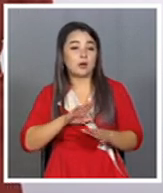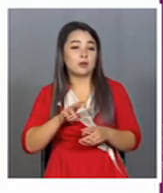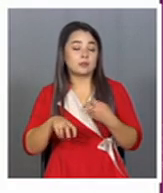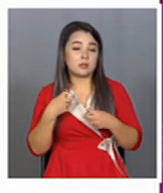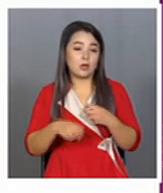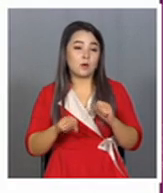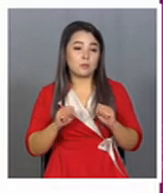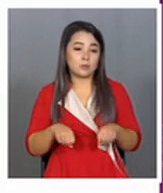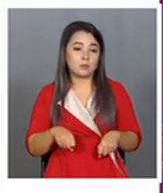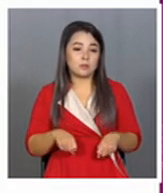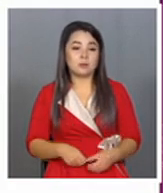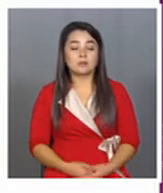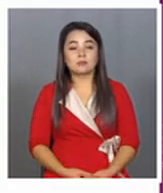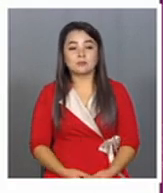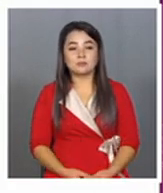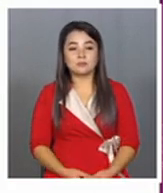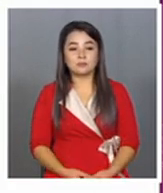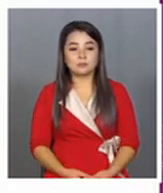қалуы.